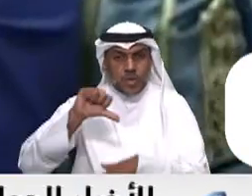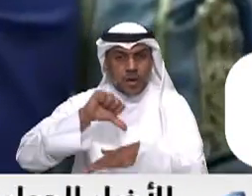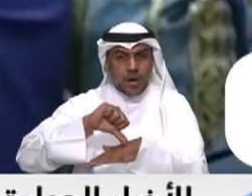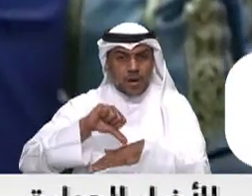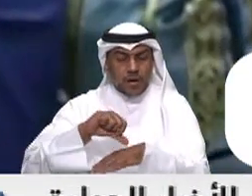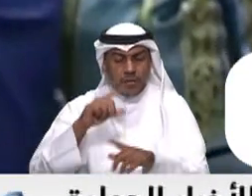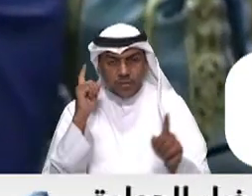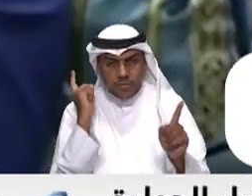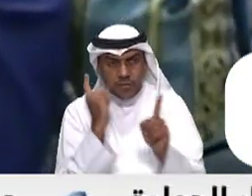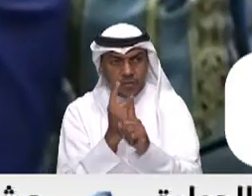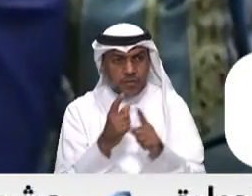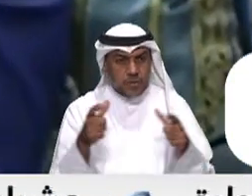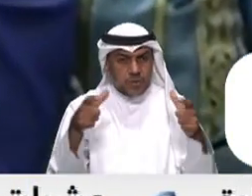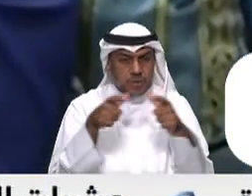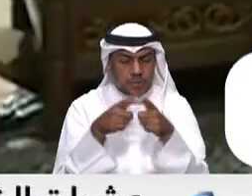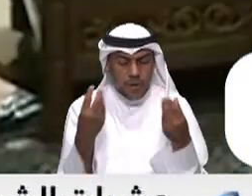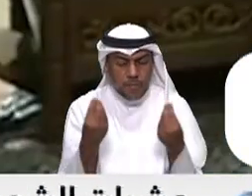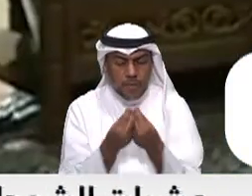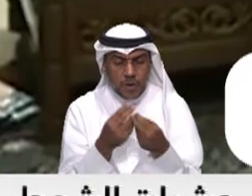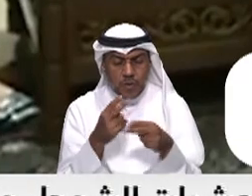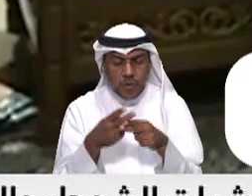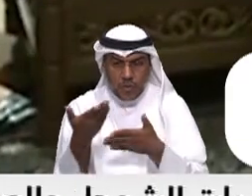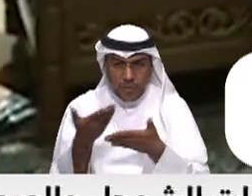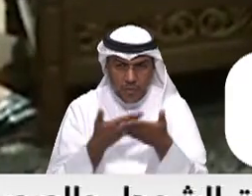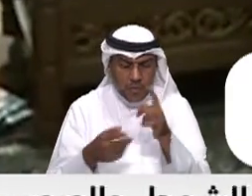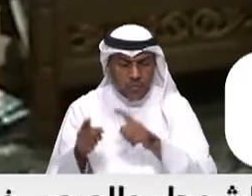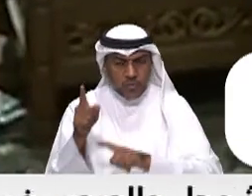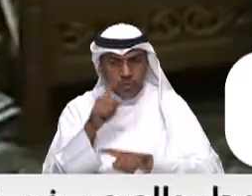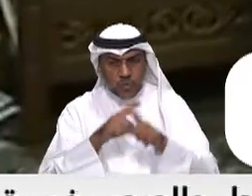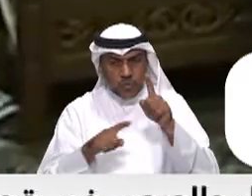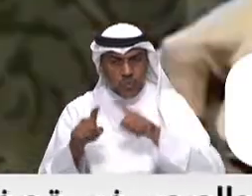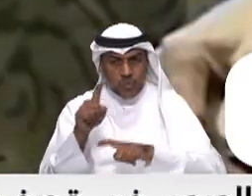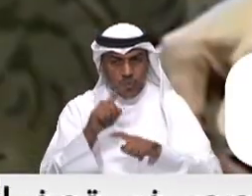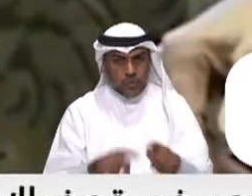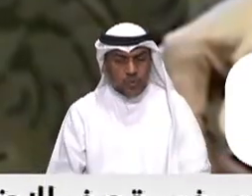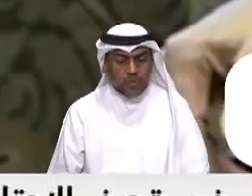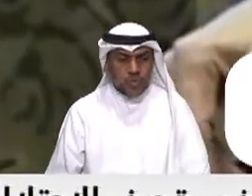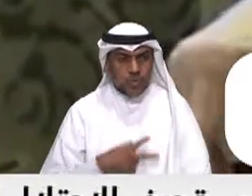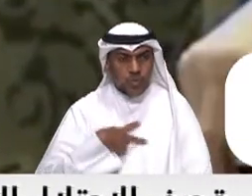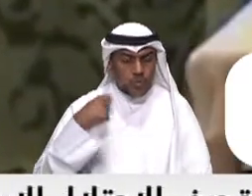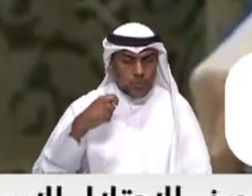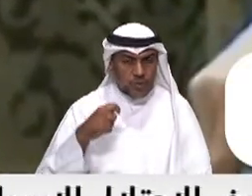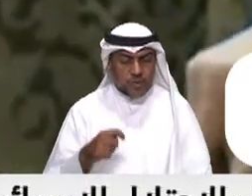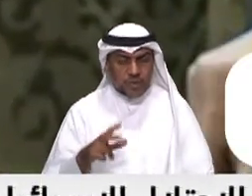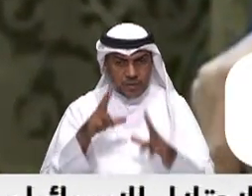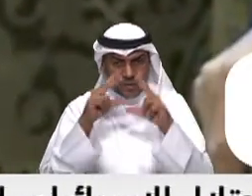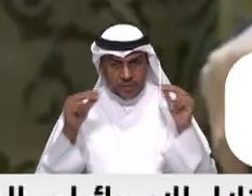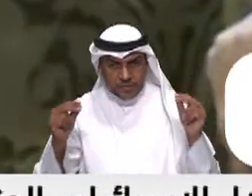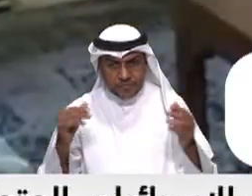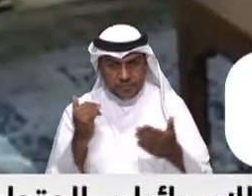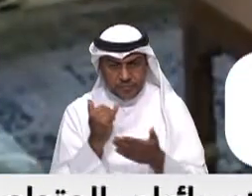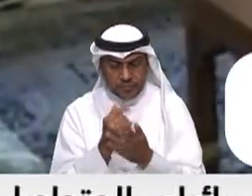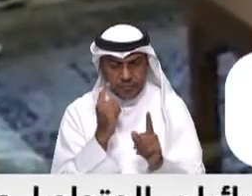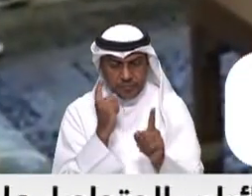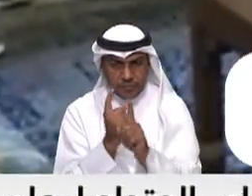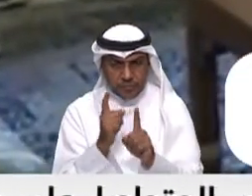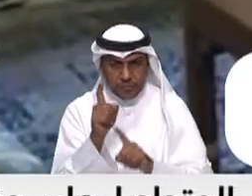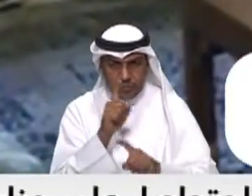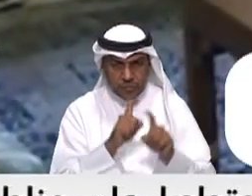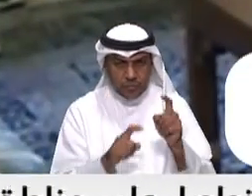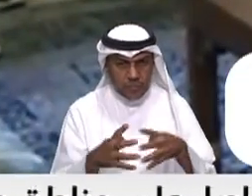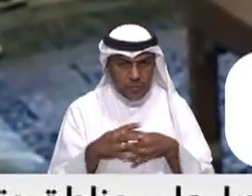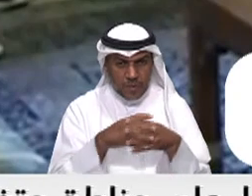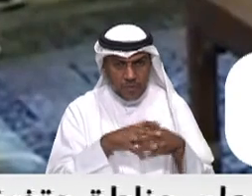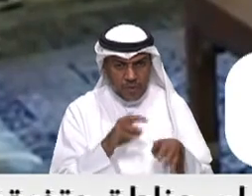تأتي هذه الزيارة بعد تأكيد رئيس مجلس النواب نبيه بري أنها تشكل الفرصة الأخيرة أمام الولايات